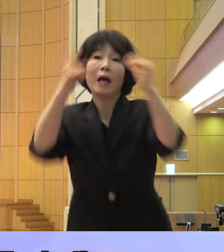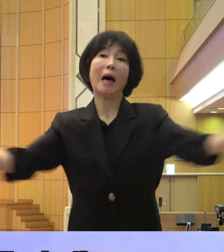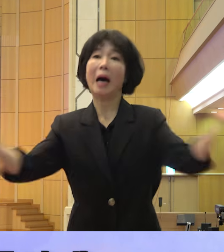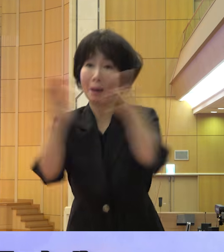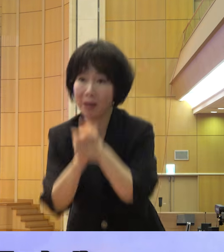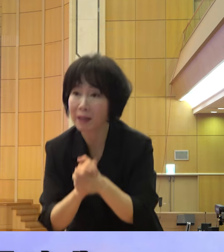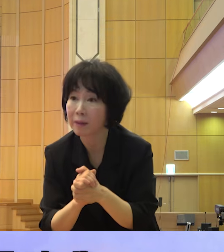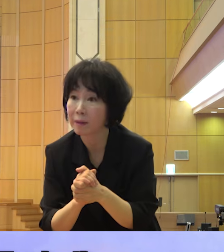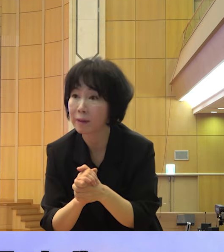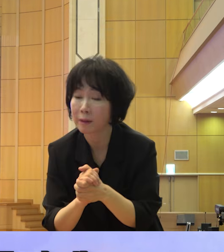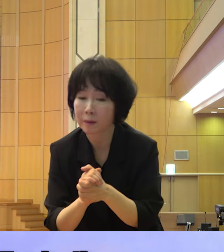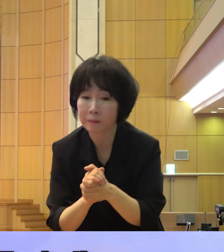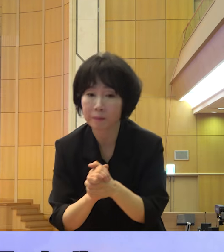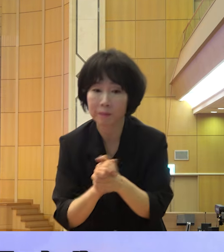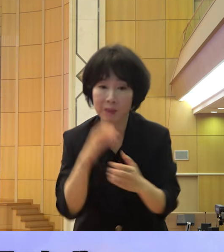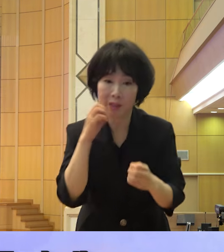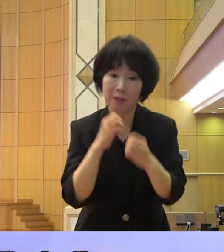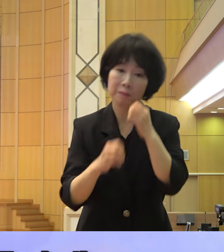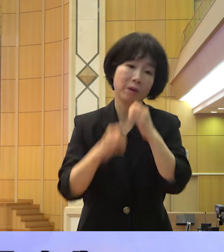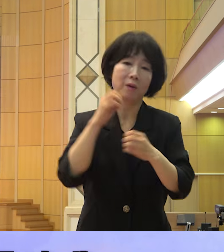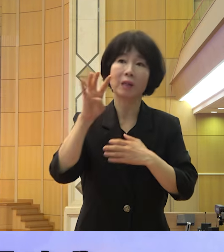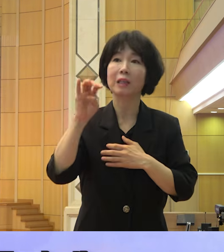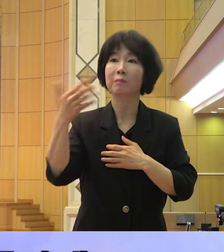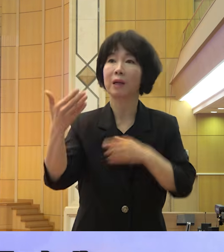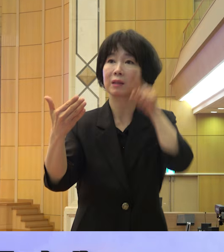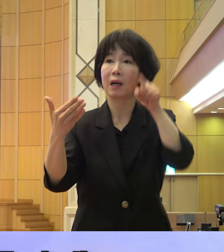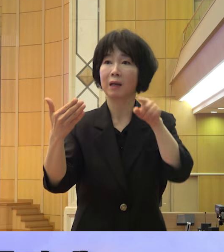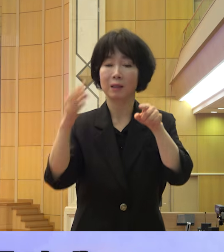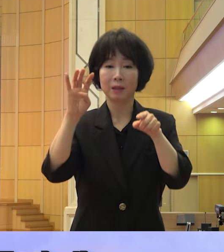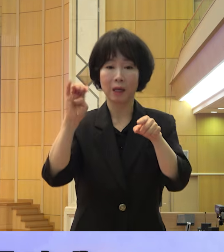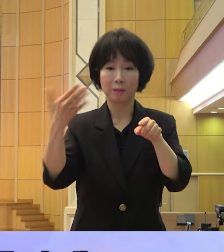아멘이십니까? 네. 시편 48장 14절 보니까